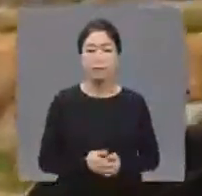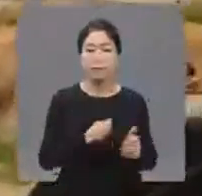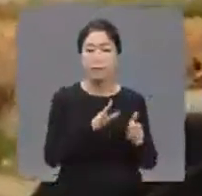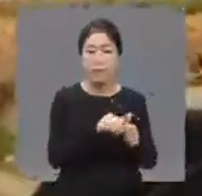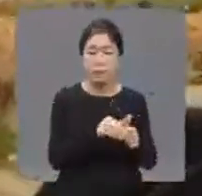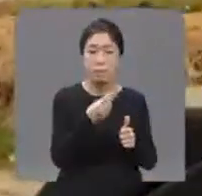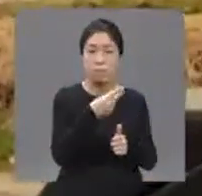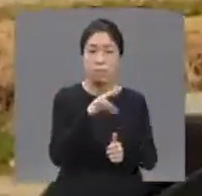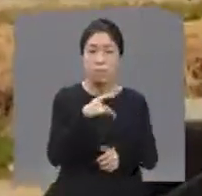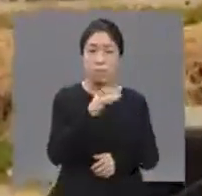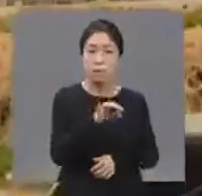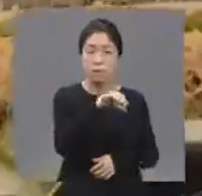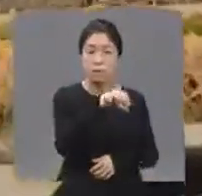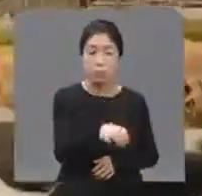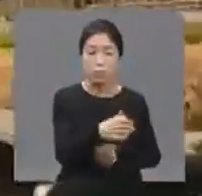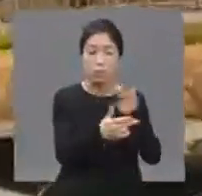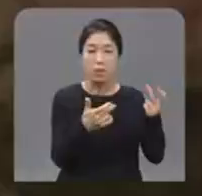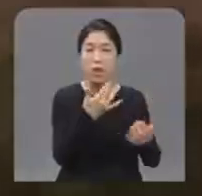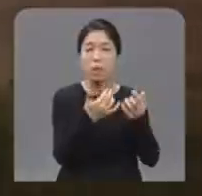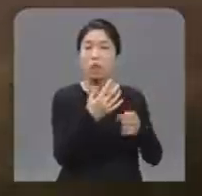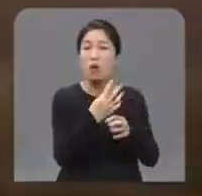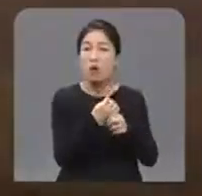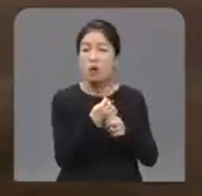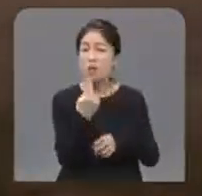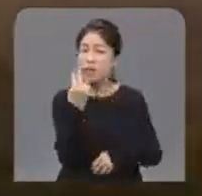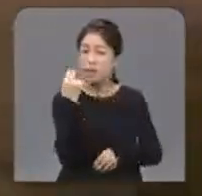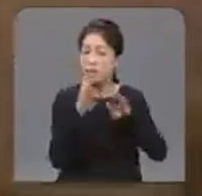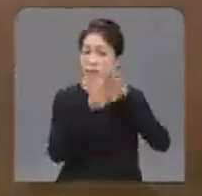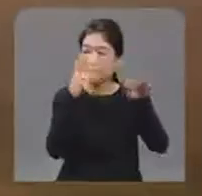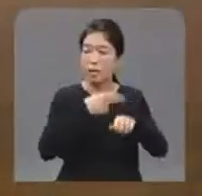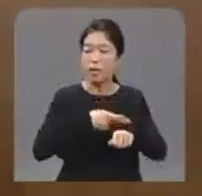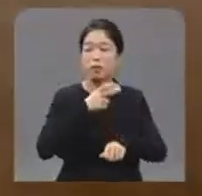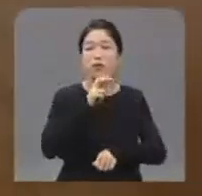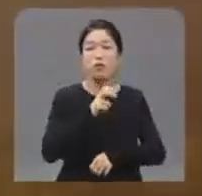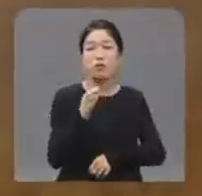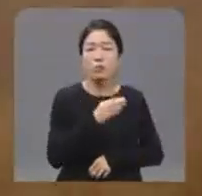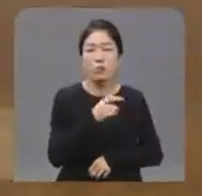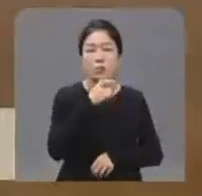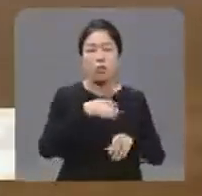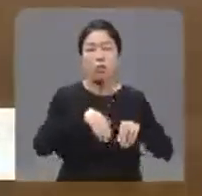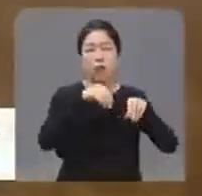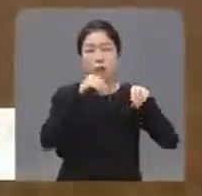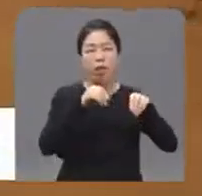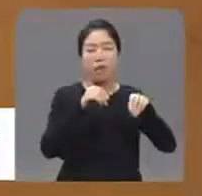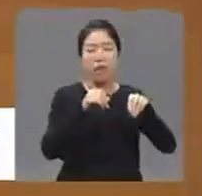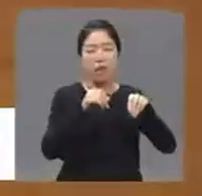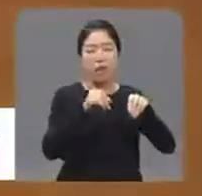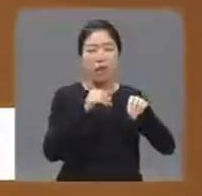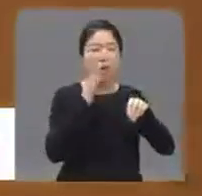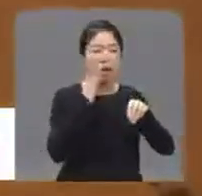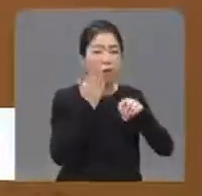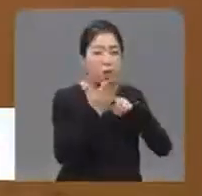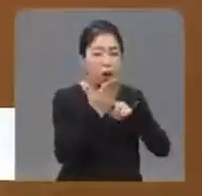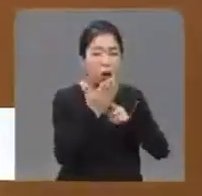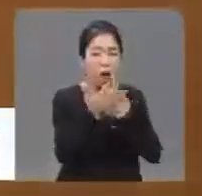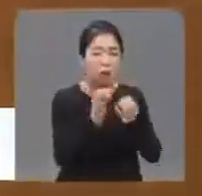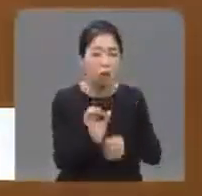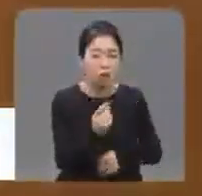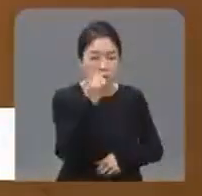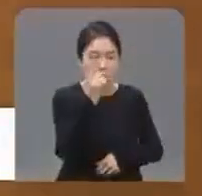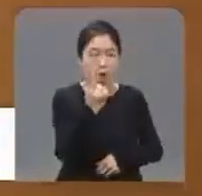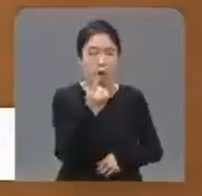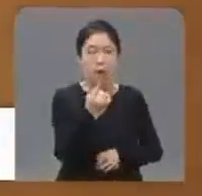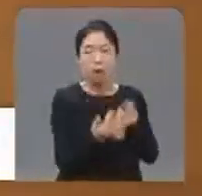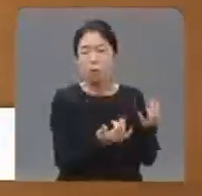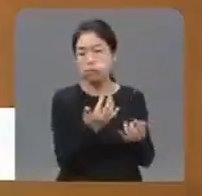함평군 대동면에서 산불이 난건 그제 낮 12시 20분쯤. 건조한 날씨에 바짝 마른 낙엽은 불씨가 돼 걷잡을 수